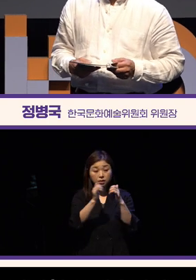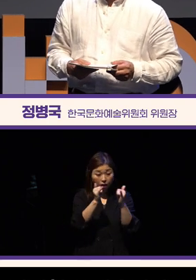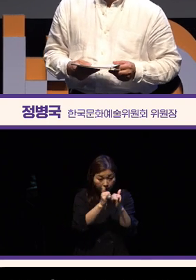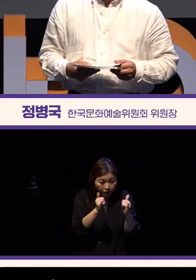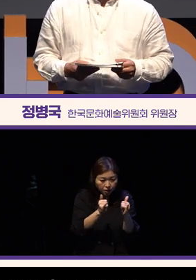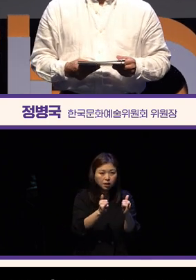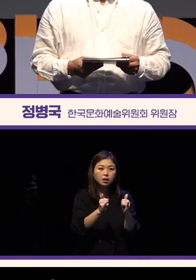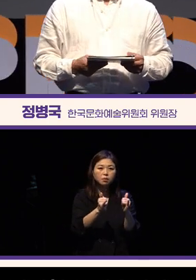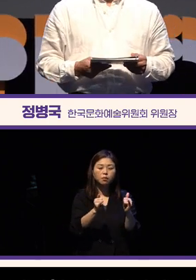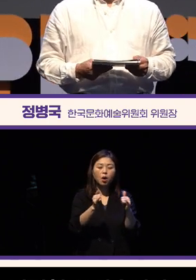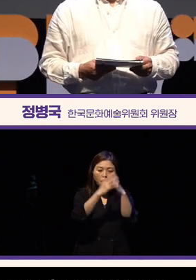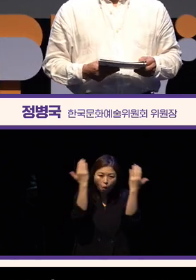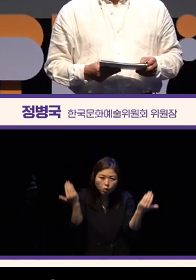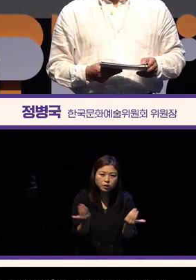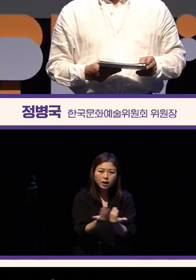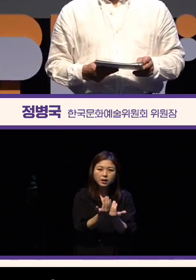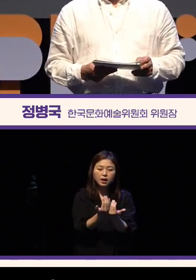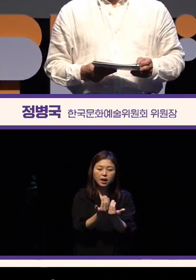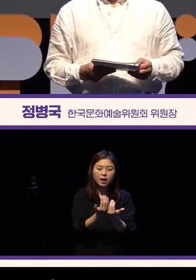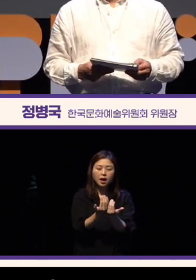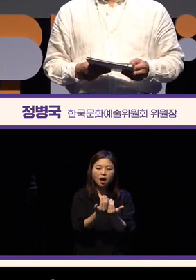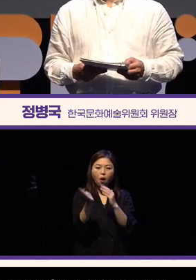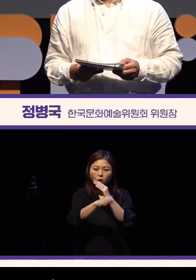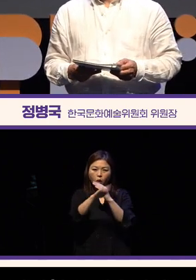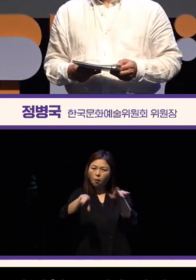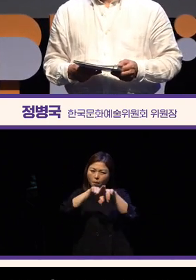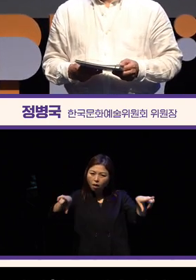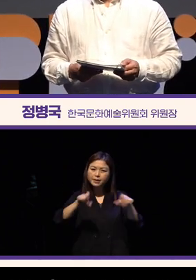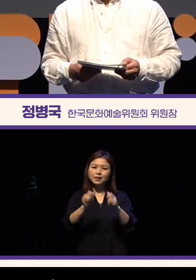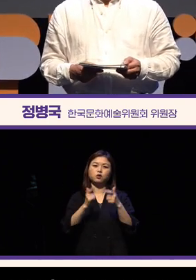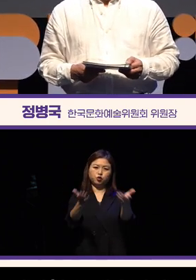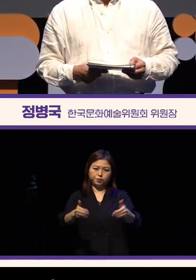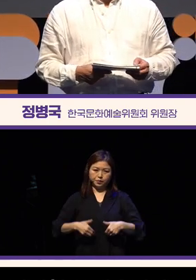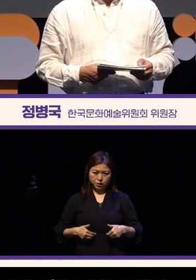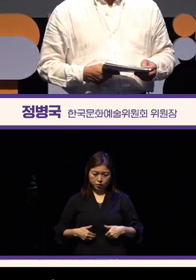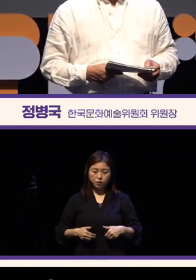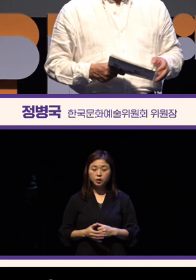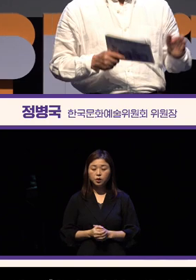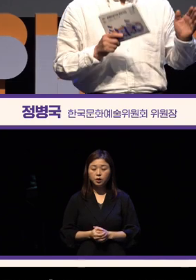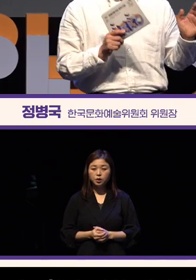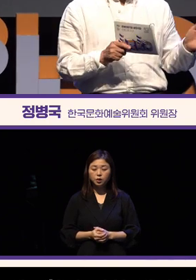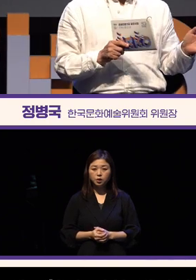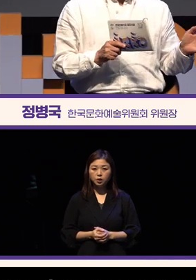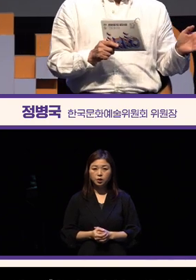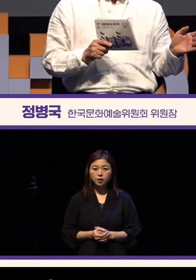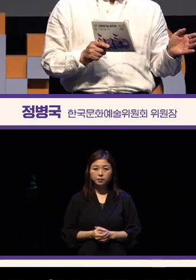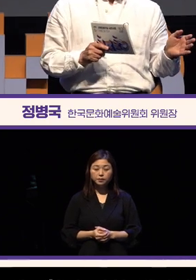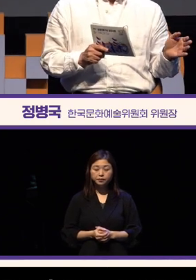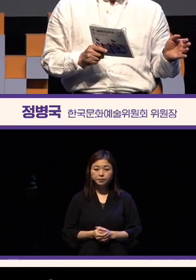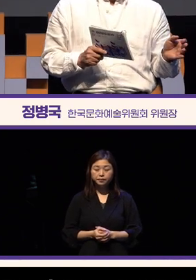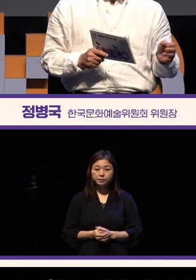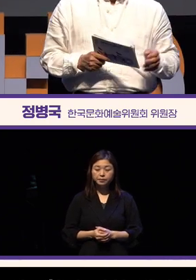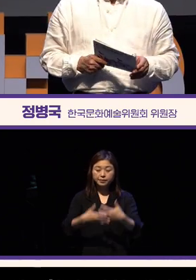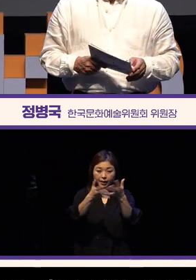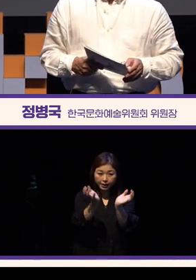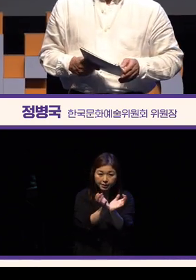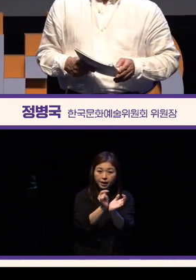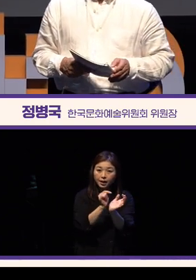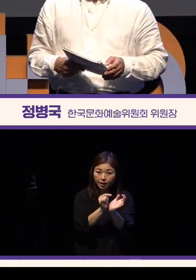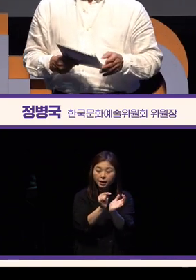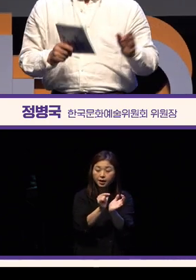선정 사업에 대한 책임성을 높이도록 해보았습니다. 많은 분들이 한 단체가